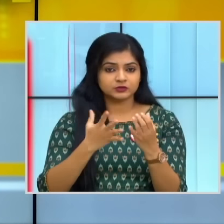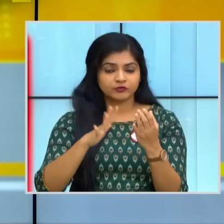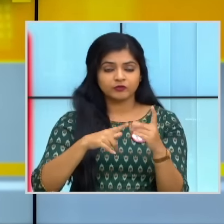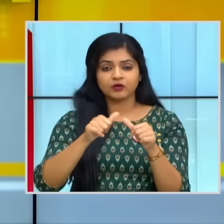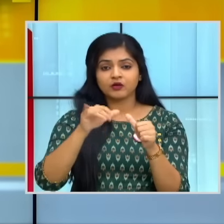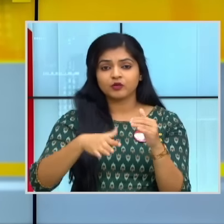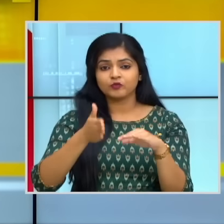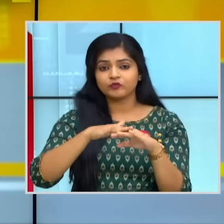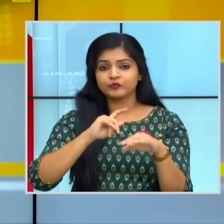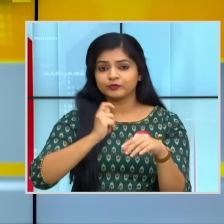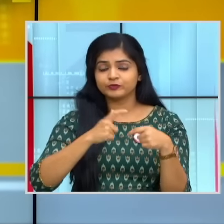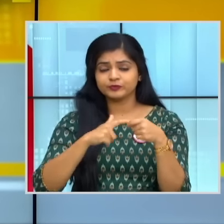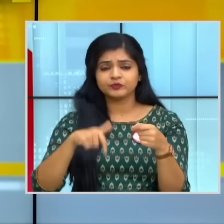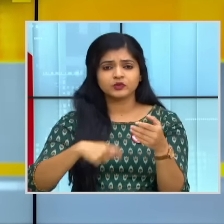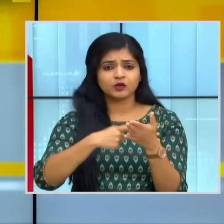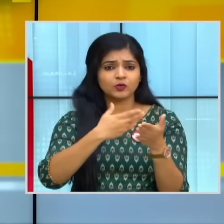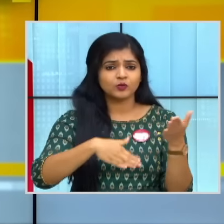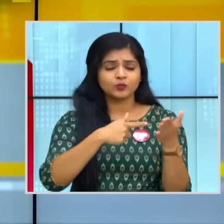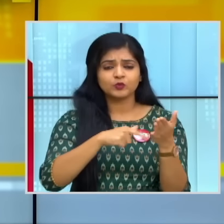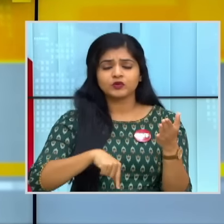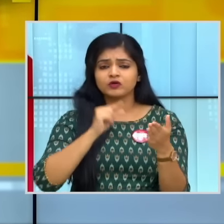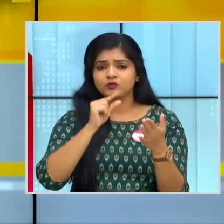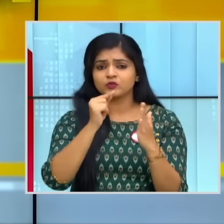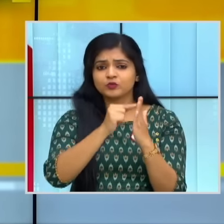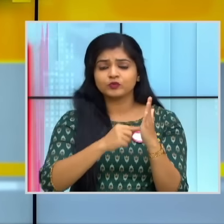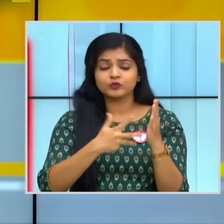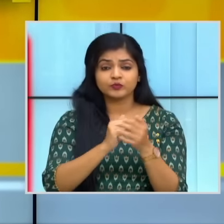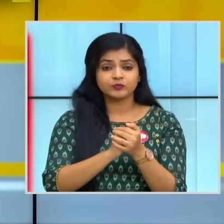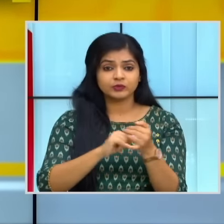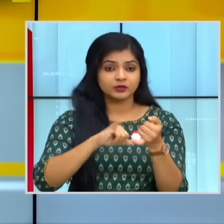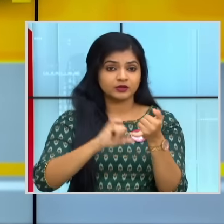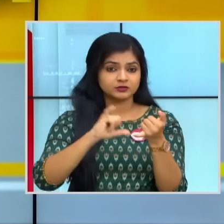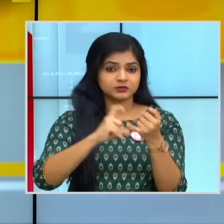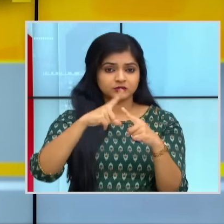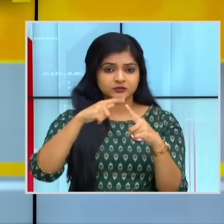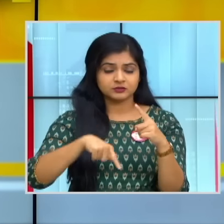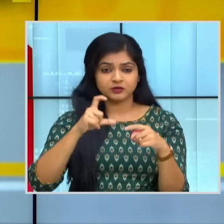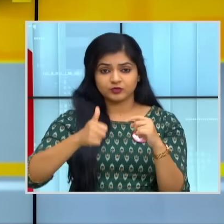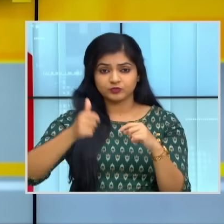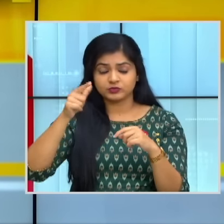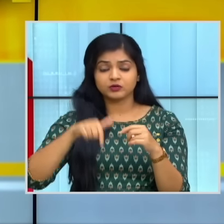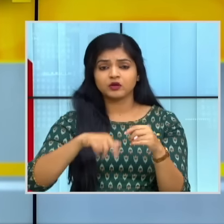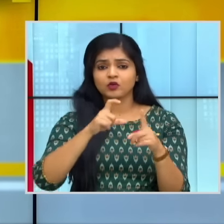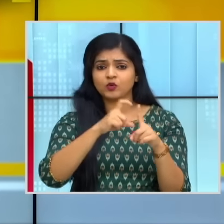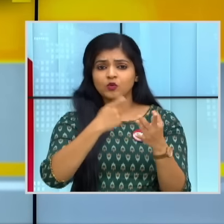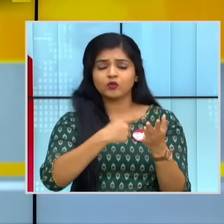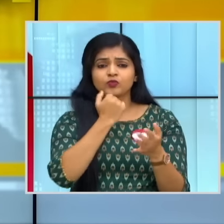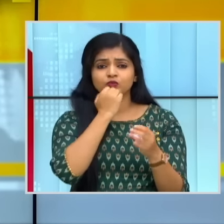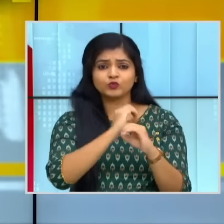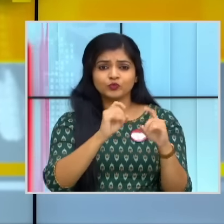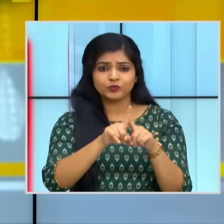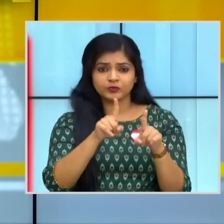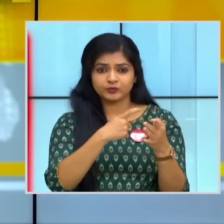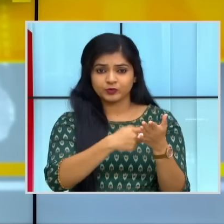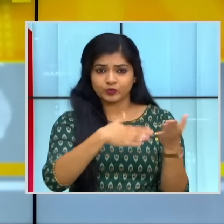ചേരുന്നു. മനീഷ്, ഈ റിപ്പോർട്ടിൽ എന്തൊക്കെയാണ് പറഞ്ഞിരുന്നത്? ഈ ന്യൂനപക്ഷ കമ്മീഷൻ റിപ്പോർട്ട് തള്ളിയത് ഡോക്ടർമാർക്ക് വീഴ്ചയില്ല എന്നുള്ള ആ